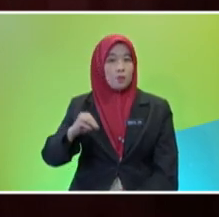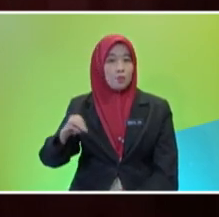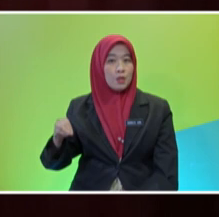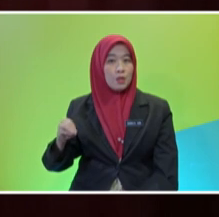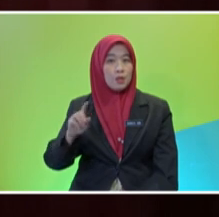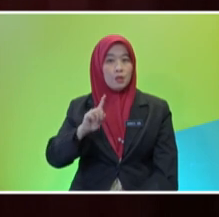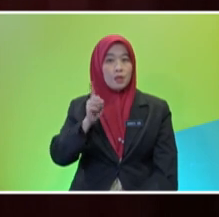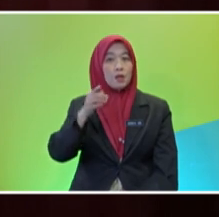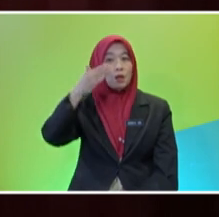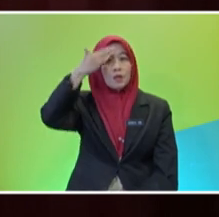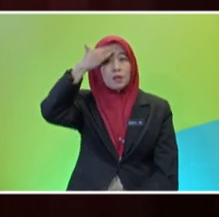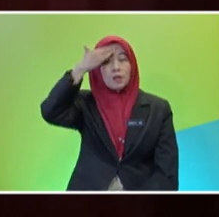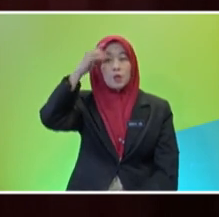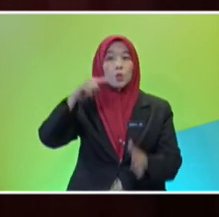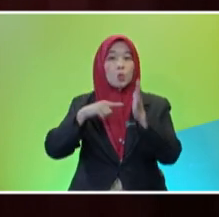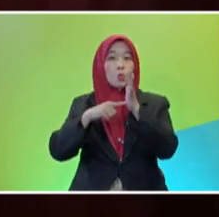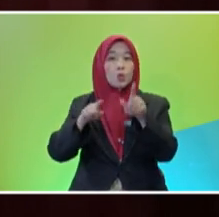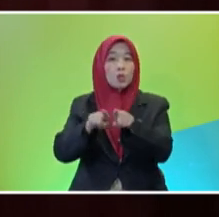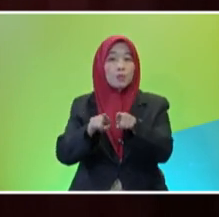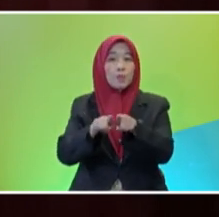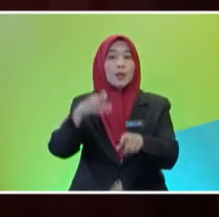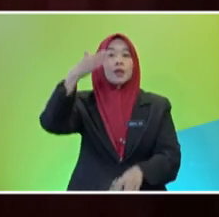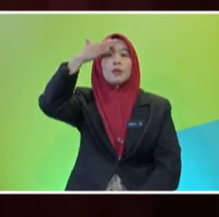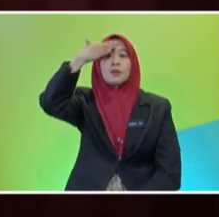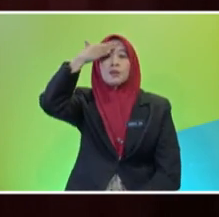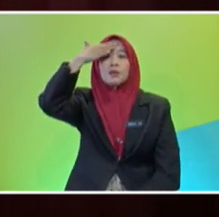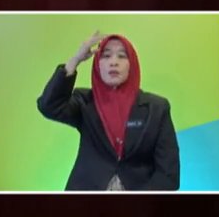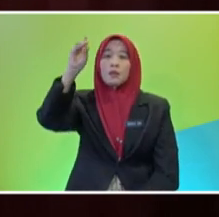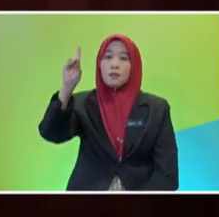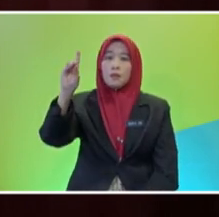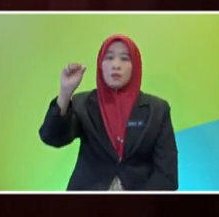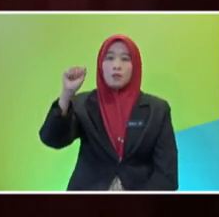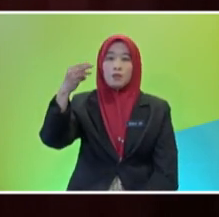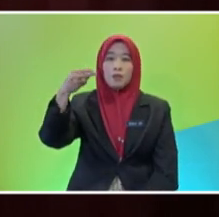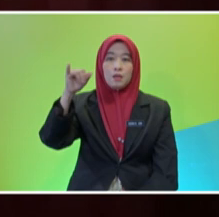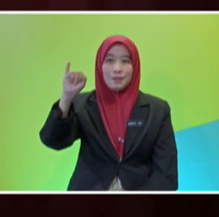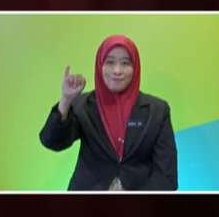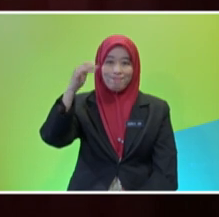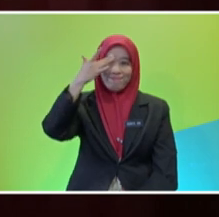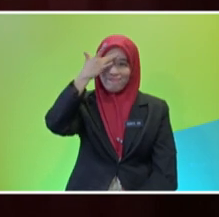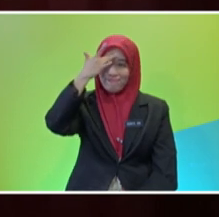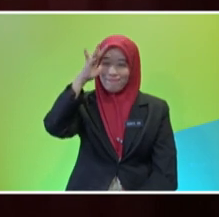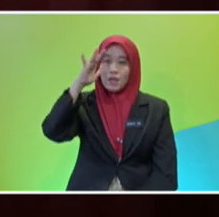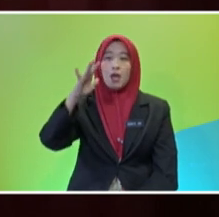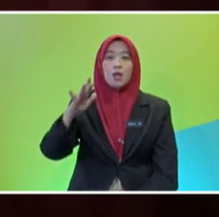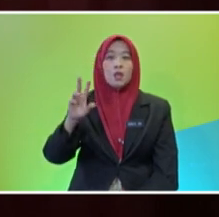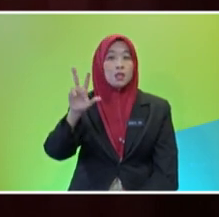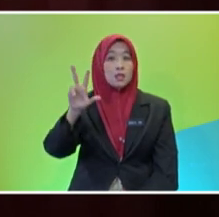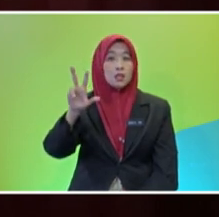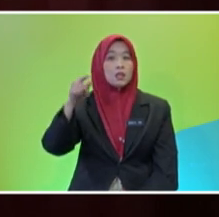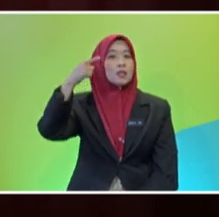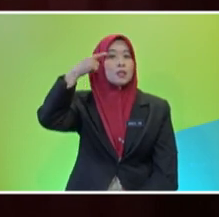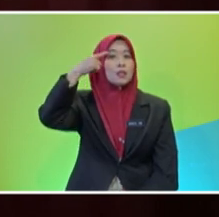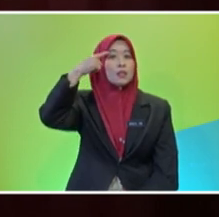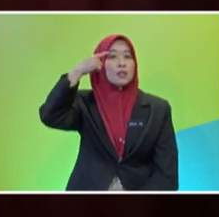juga sebut sama-sama dan tunjukkan sama-sama. Dahi. Dahi. Pandai. Okey, yang ketiga, kening.